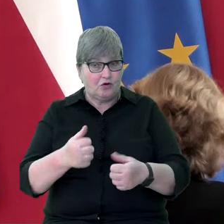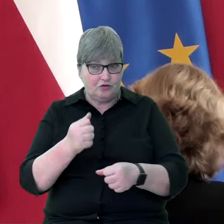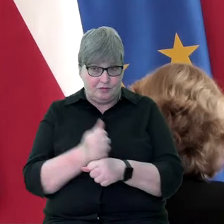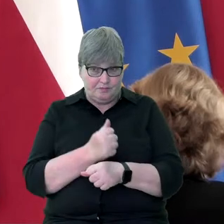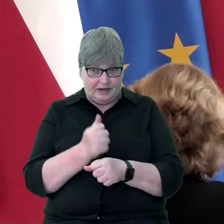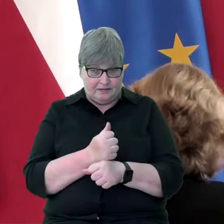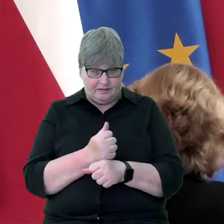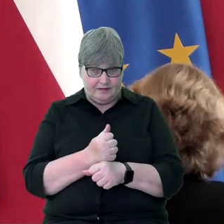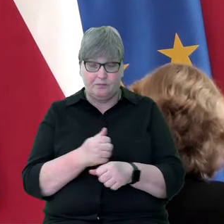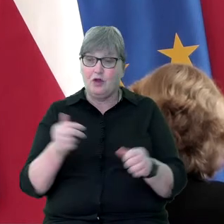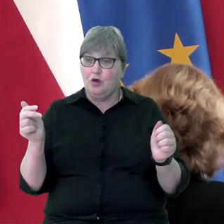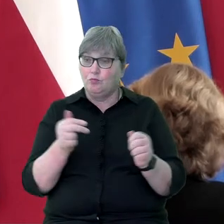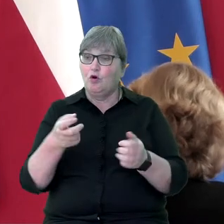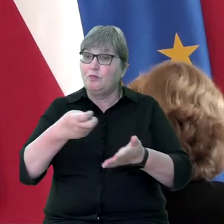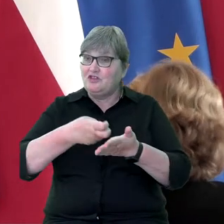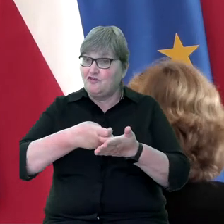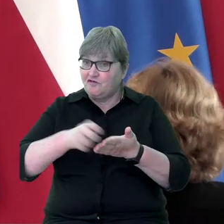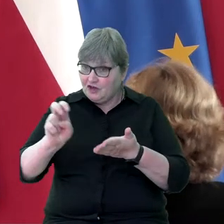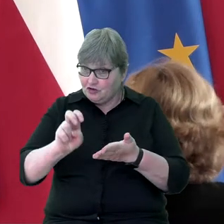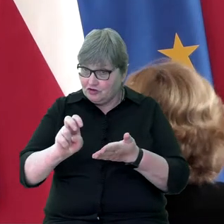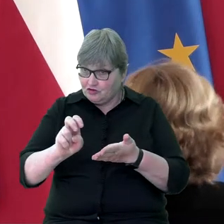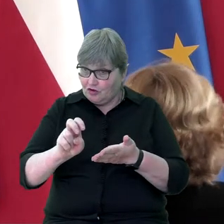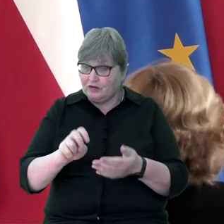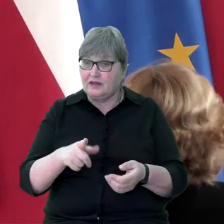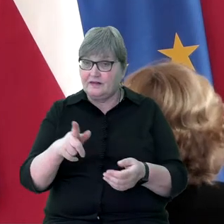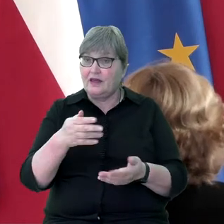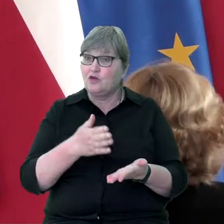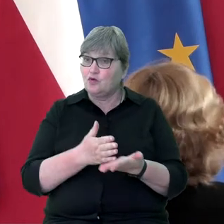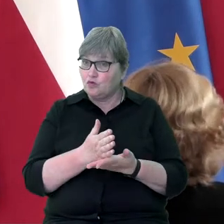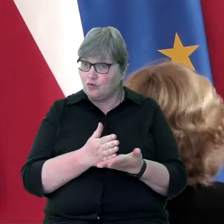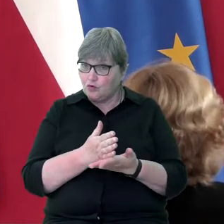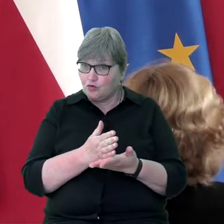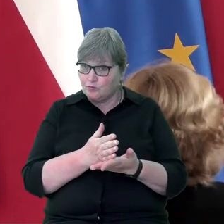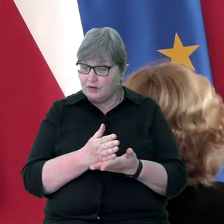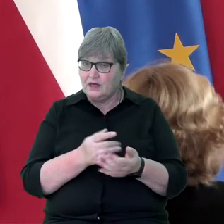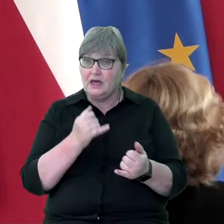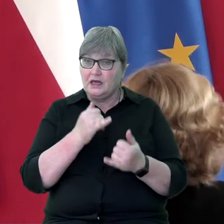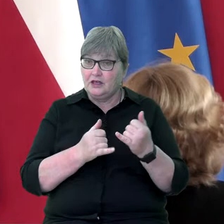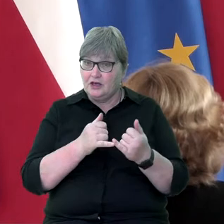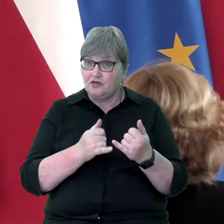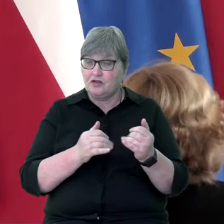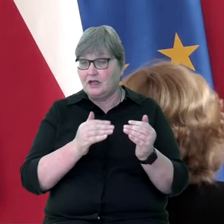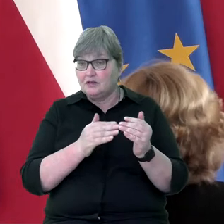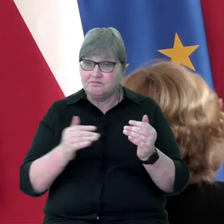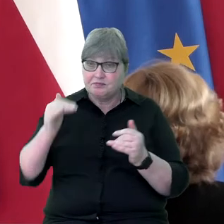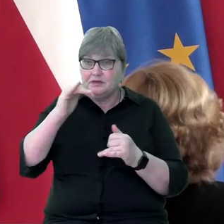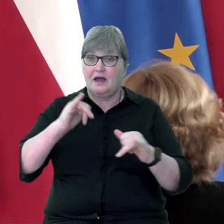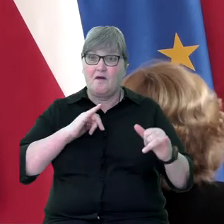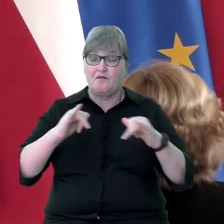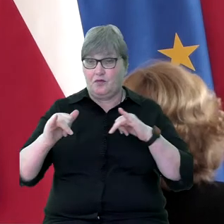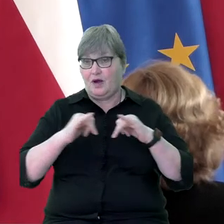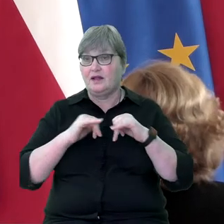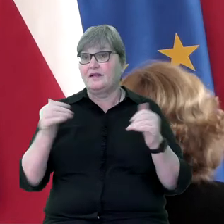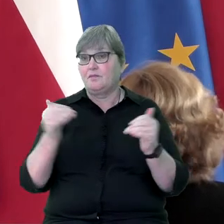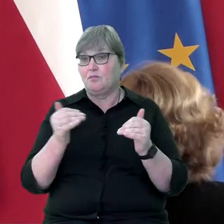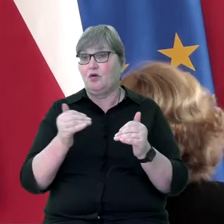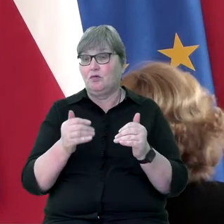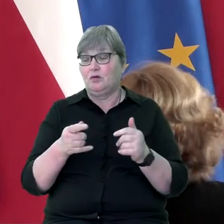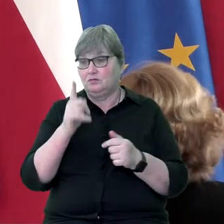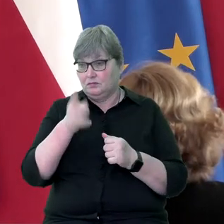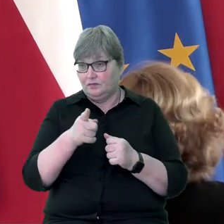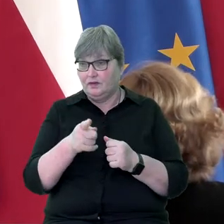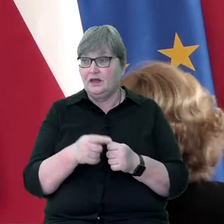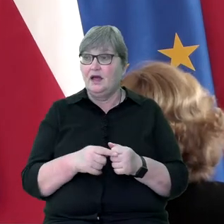prawomocnym zarządzeniem władzy wydanym na podstawie tej ustawy. Ale znowu tutaj musimy wziąć pod uwagę realia, w